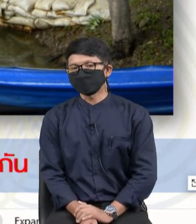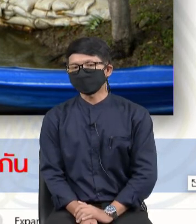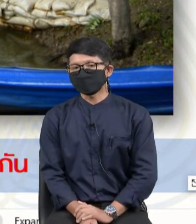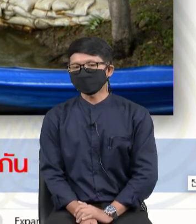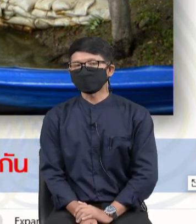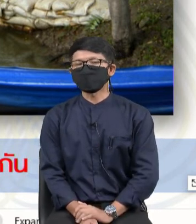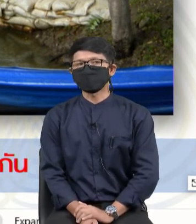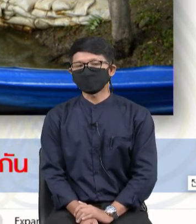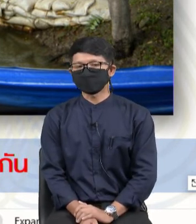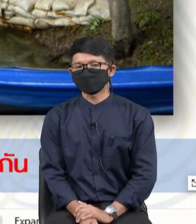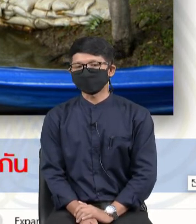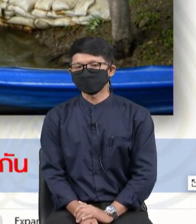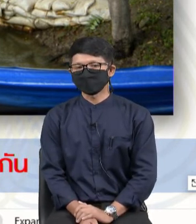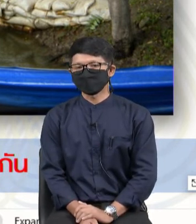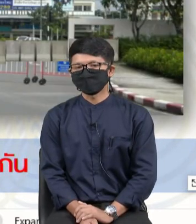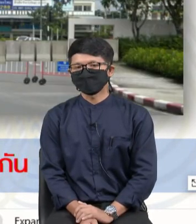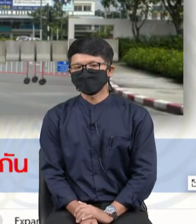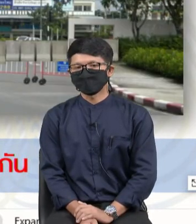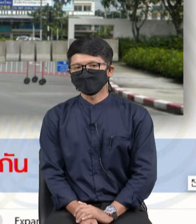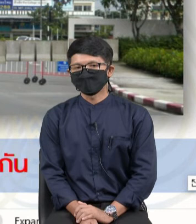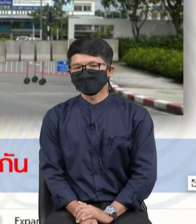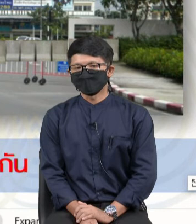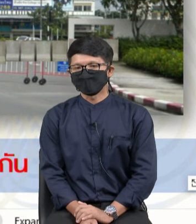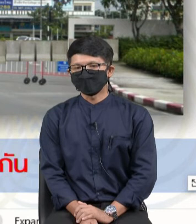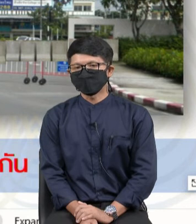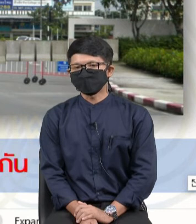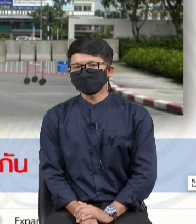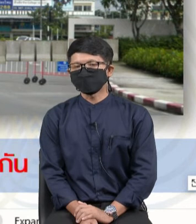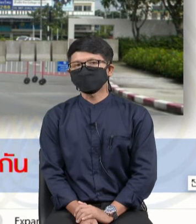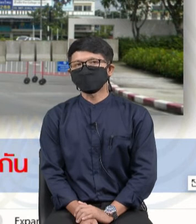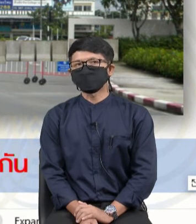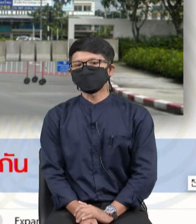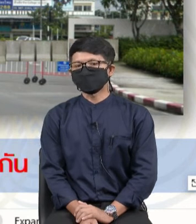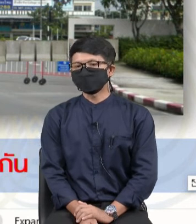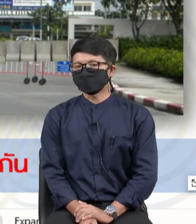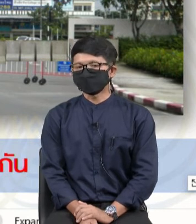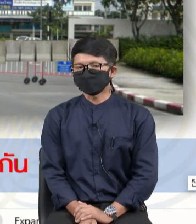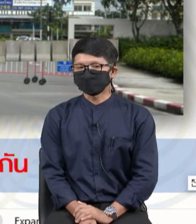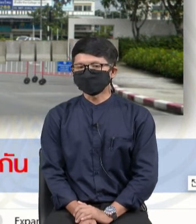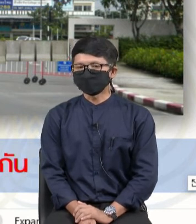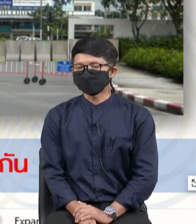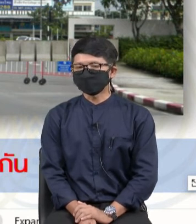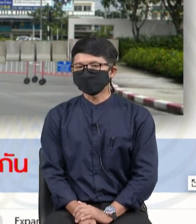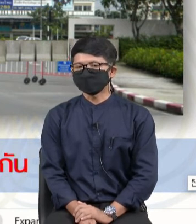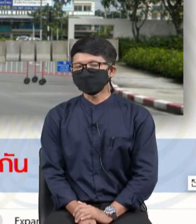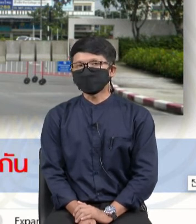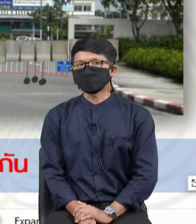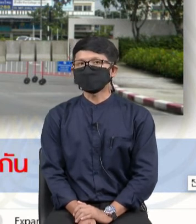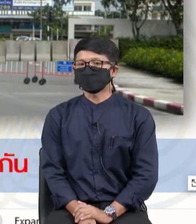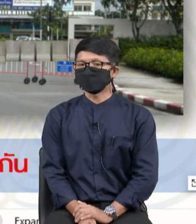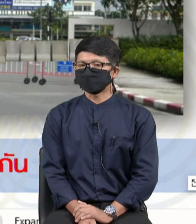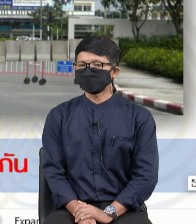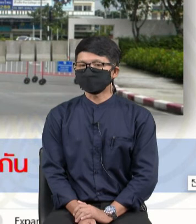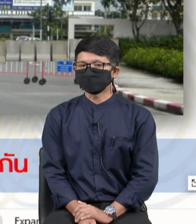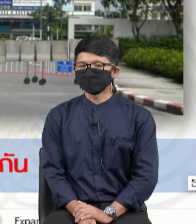ารย์อันนี้ก็ต้องตั้งแนวป้องกันเพิ่มนะครับอันนี้จุดทางเข้าออกประตู3ประตูหลักเราอีกอันนึงนะครับก็ตั้งเบรเกอร์ตล